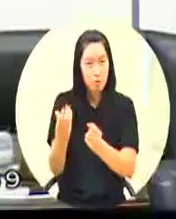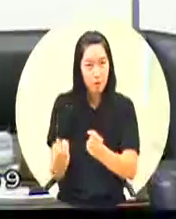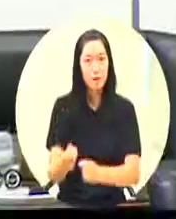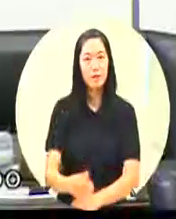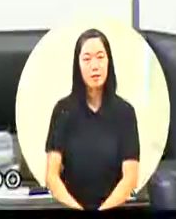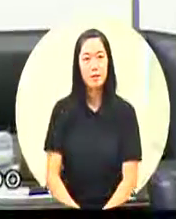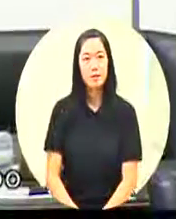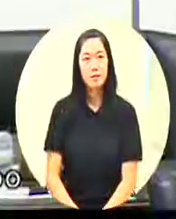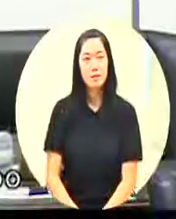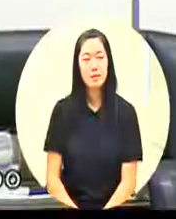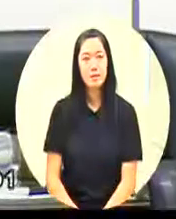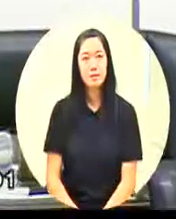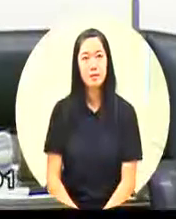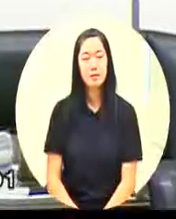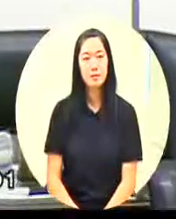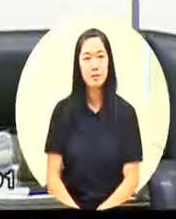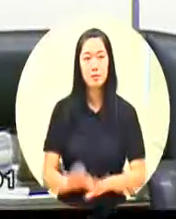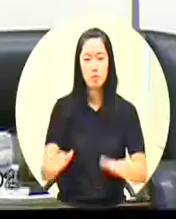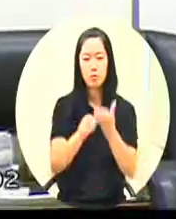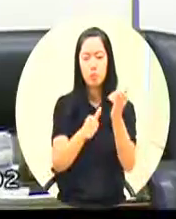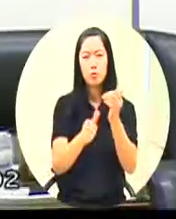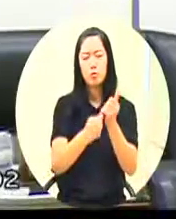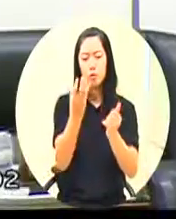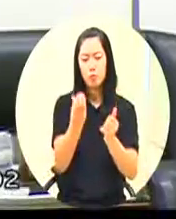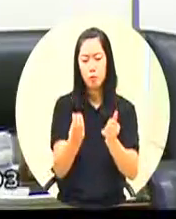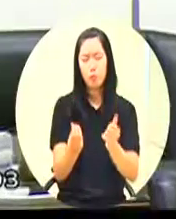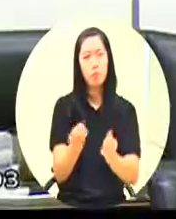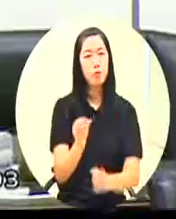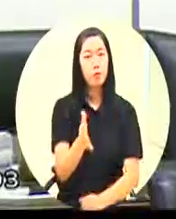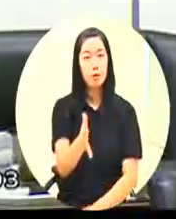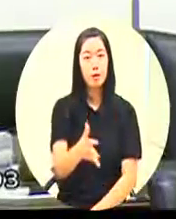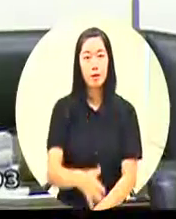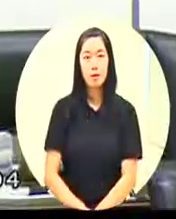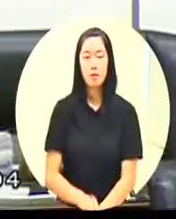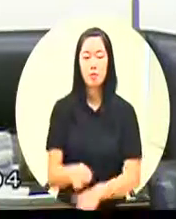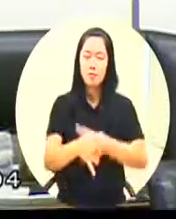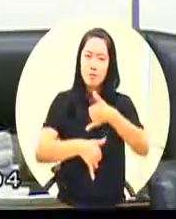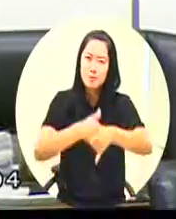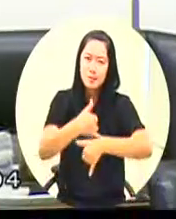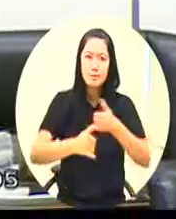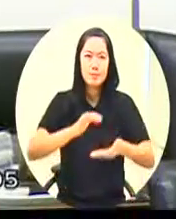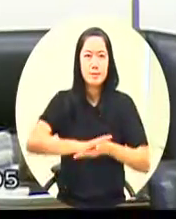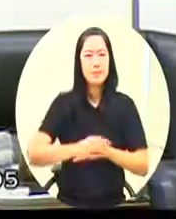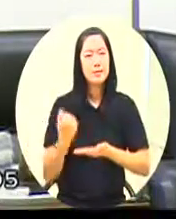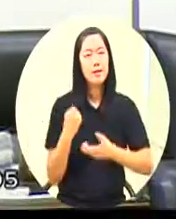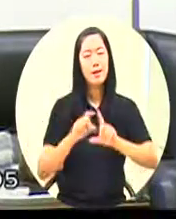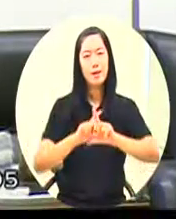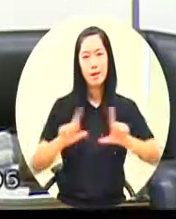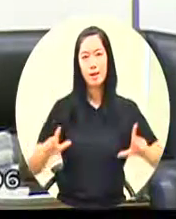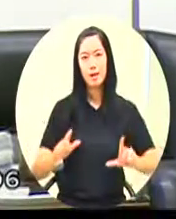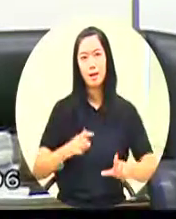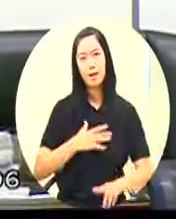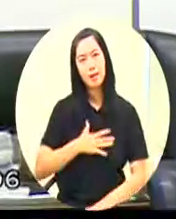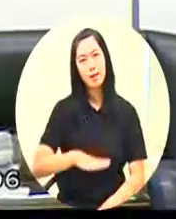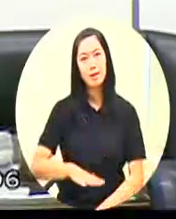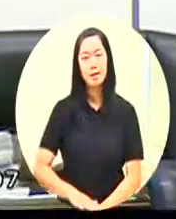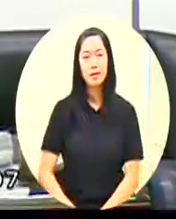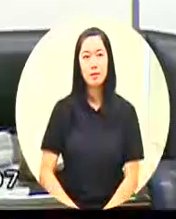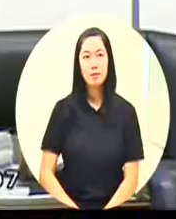为生育率为什么那么低，就是生活压力很大，收